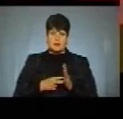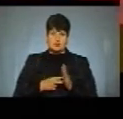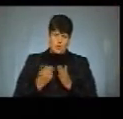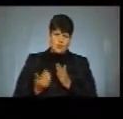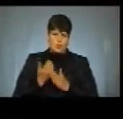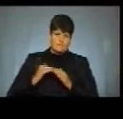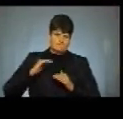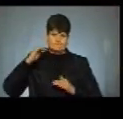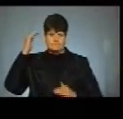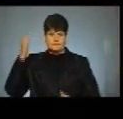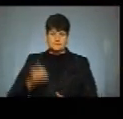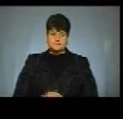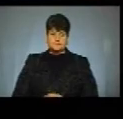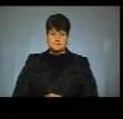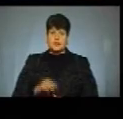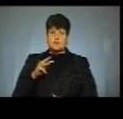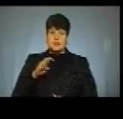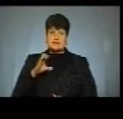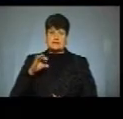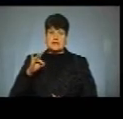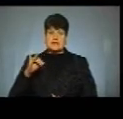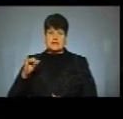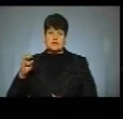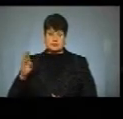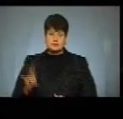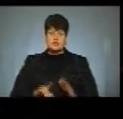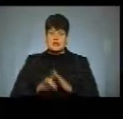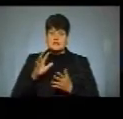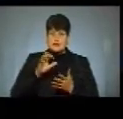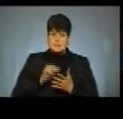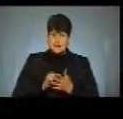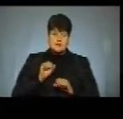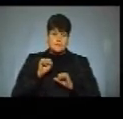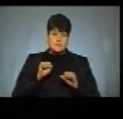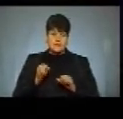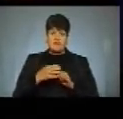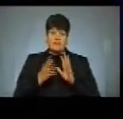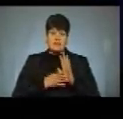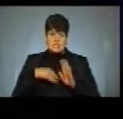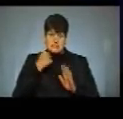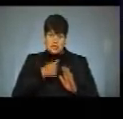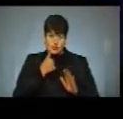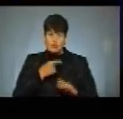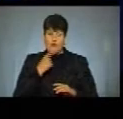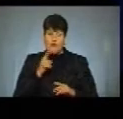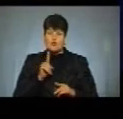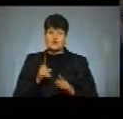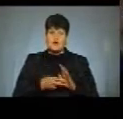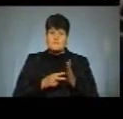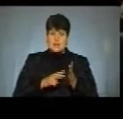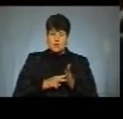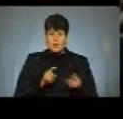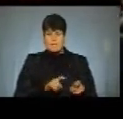вершини. Михайло Стрієшин почав займатися кікбоксингом у 19 років. Каже, що планує перейти